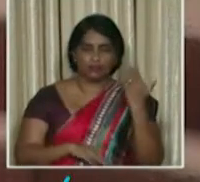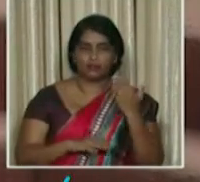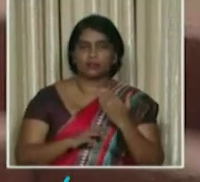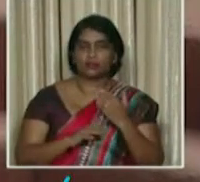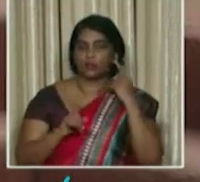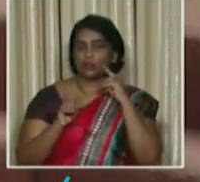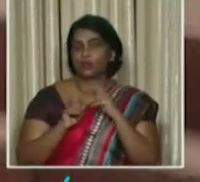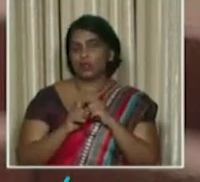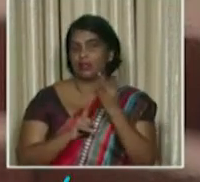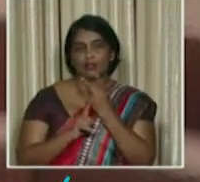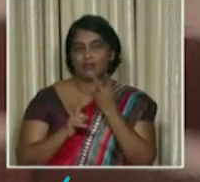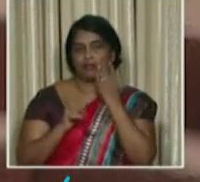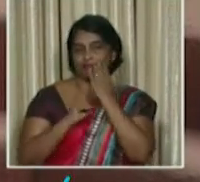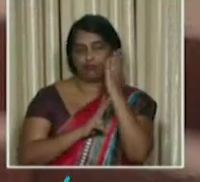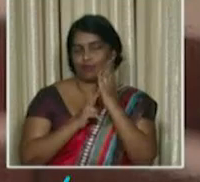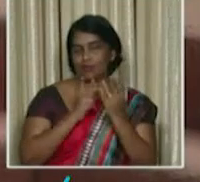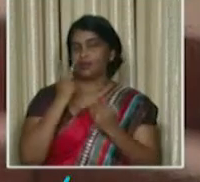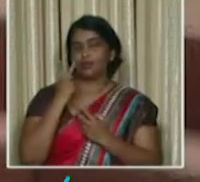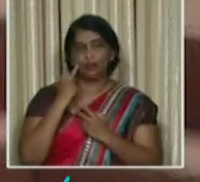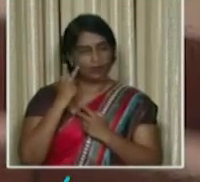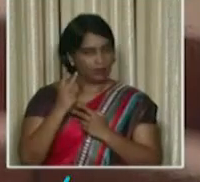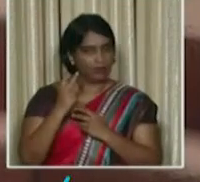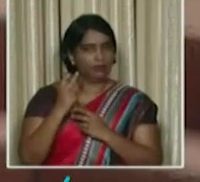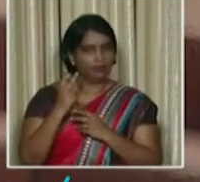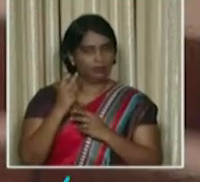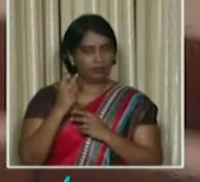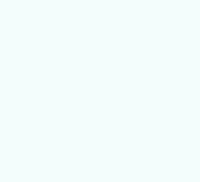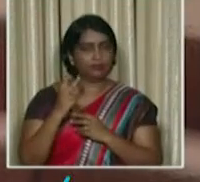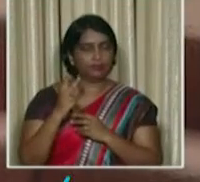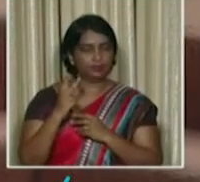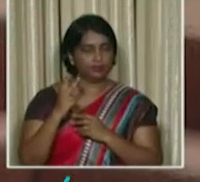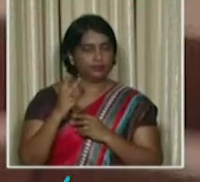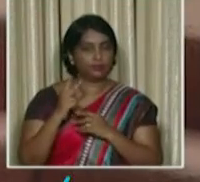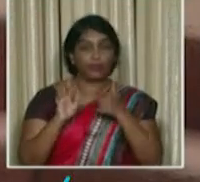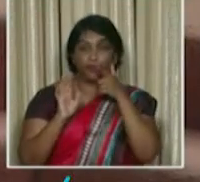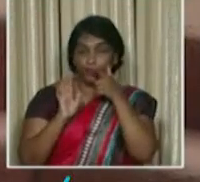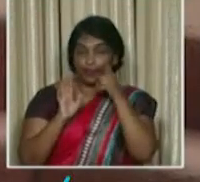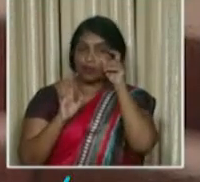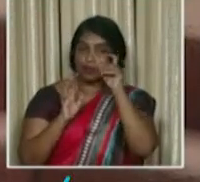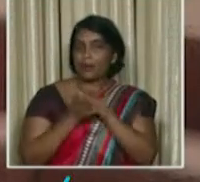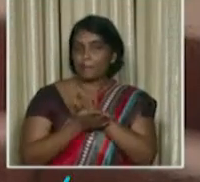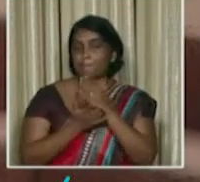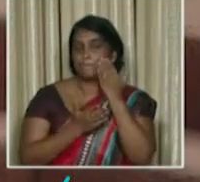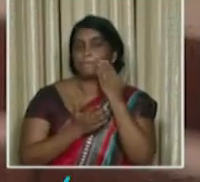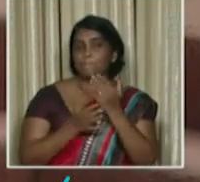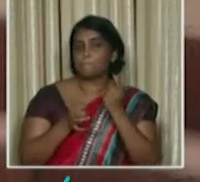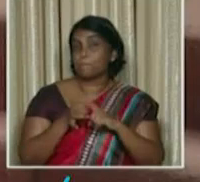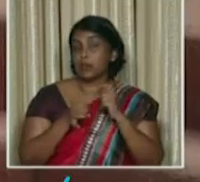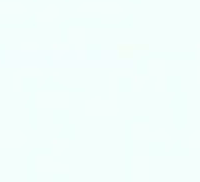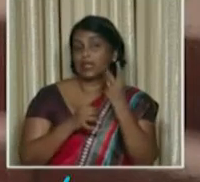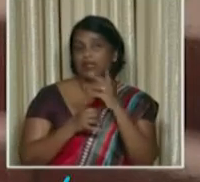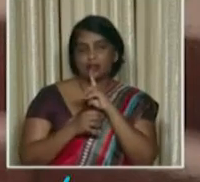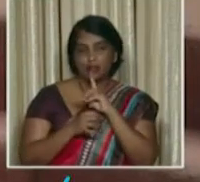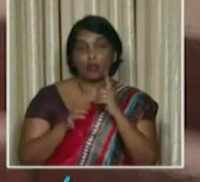අර සිද්ධියයි මේකයි කාරණා දෙකක්. ඒ නිසා මේ සමහරලාට ඔය වීඩියෝ එක ගත්තනම් පැහැදිලිව පෙනේ ප්‍රශ්න කීයක් අහලා